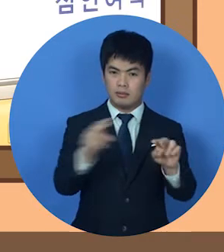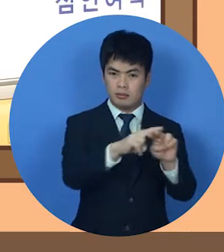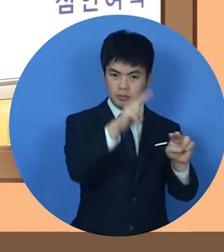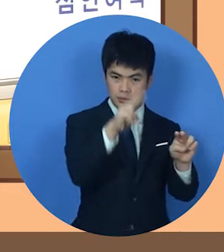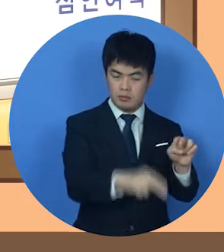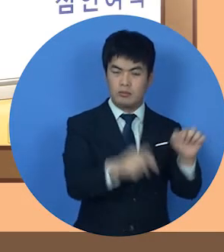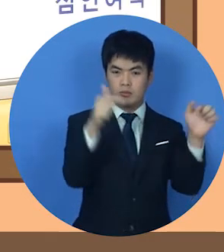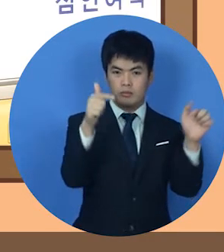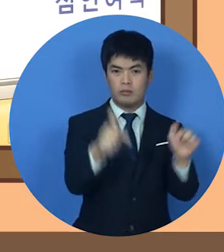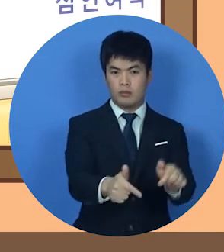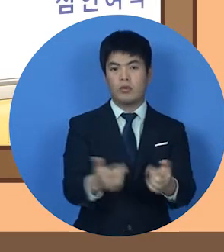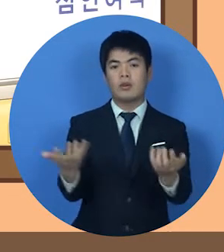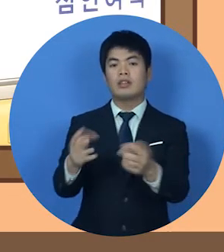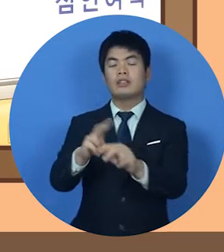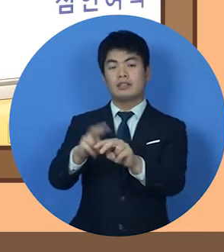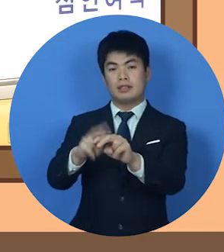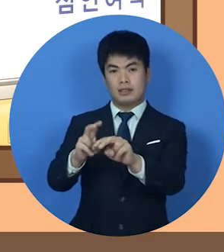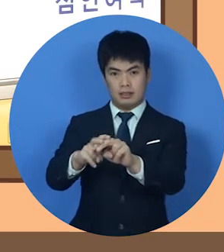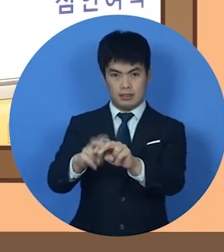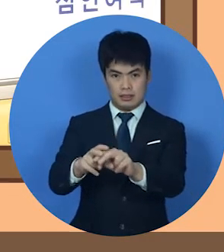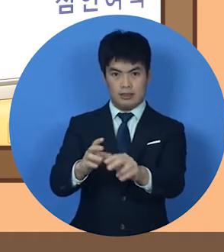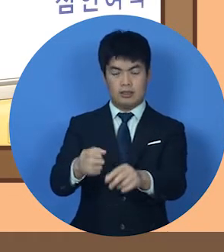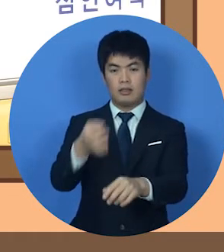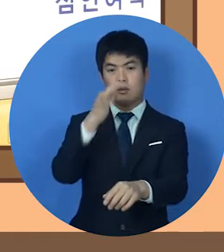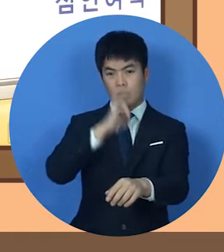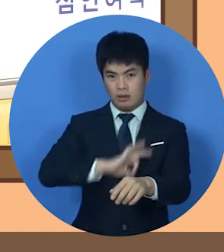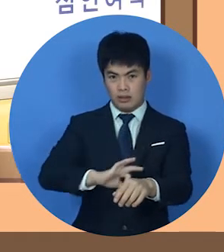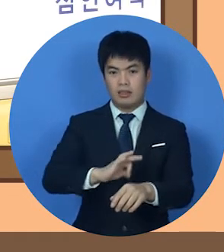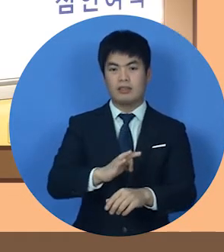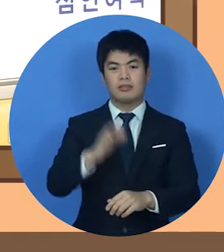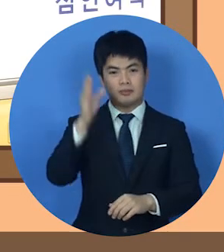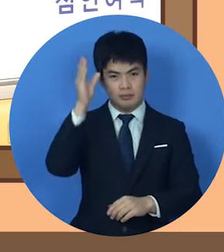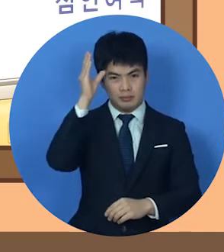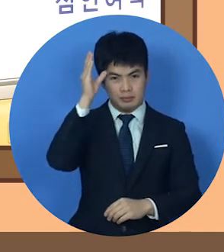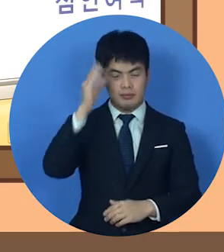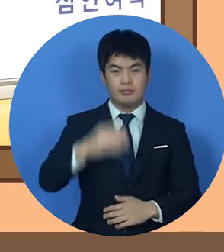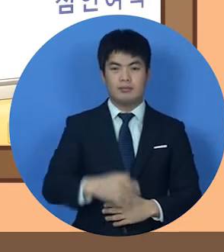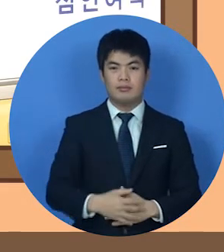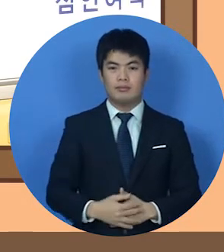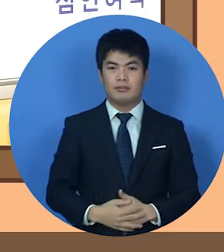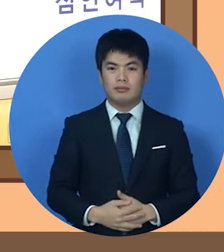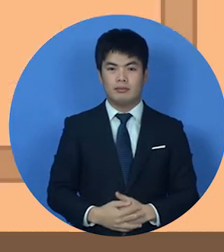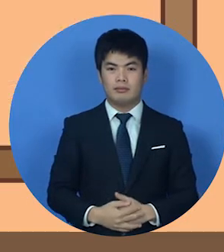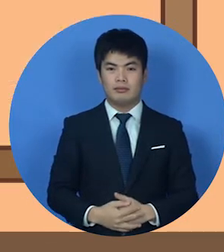신뢰성 회복, 일자리 창출 효과까지 기대할 수 있을 것으로 보입니다.